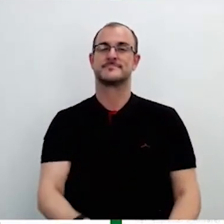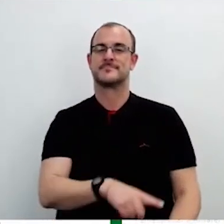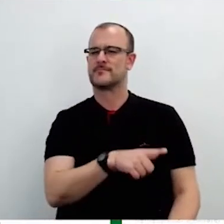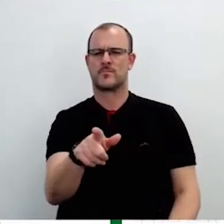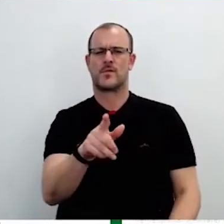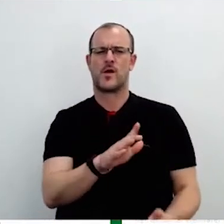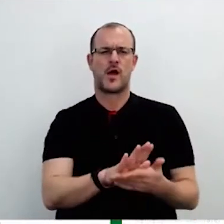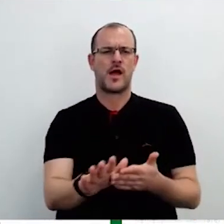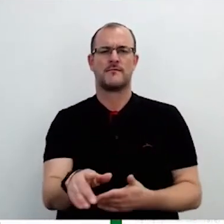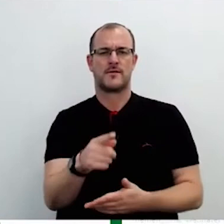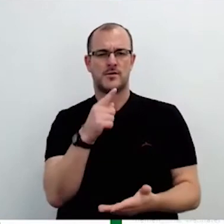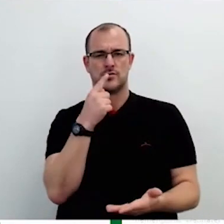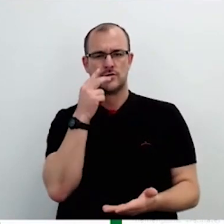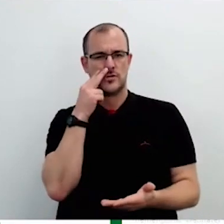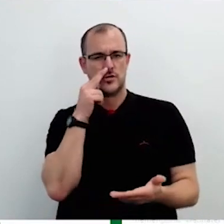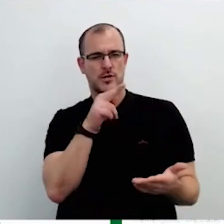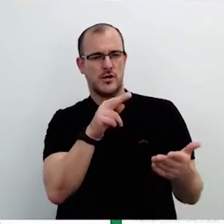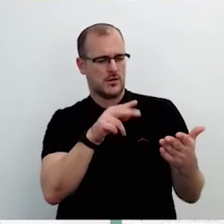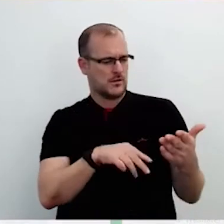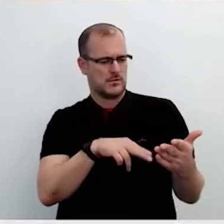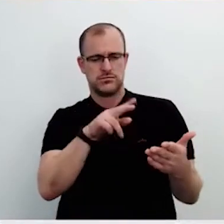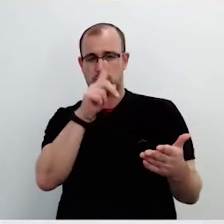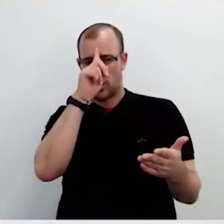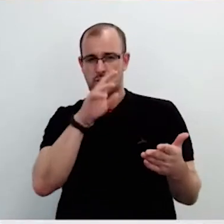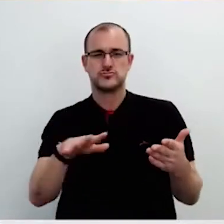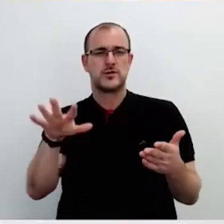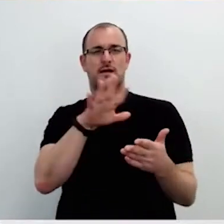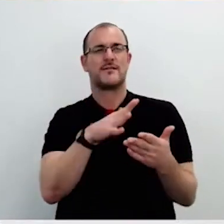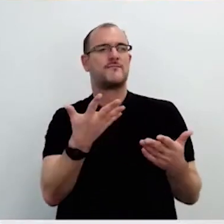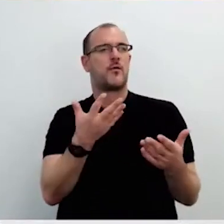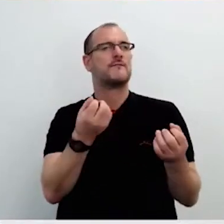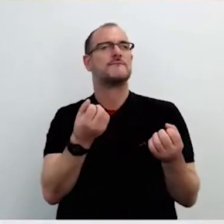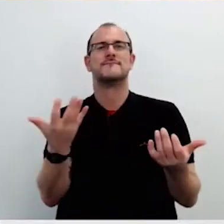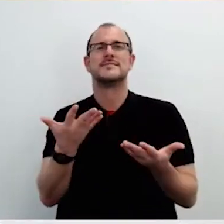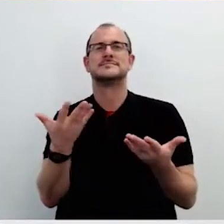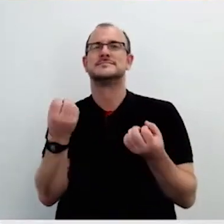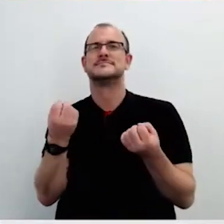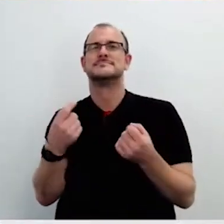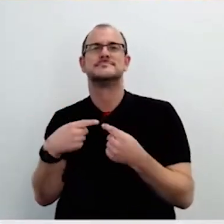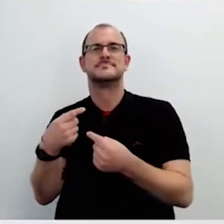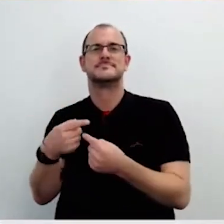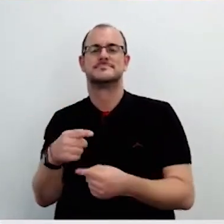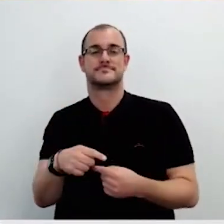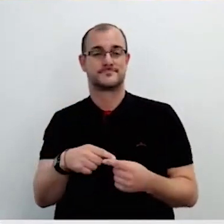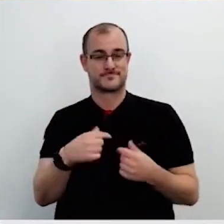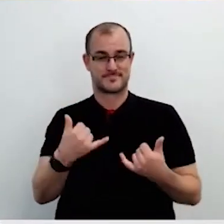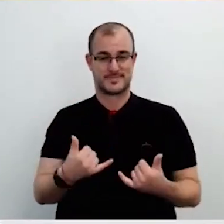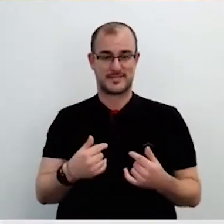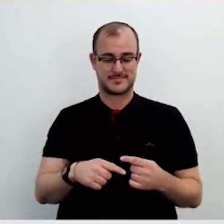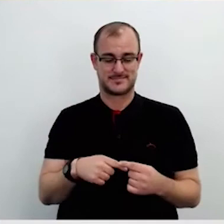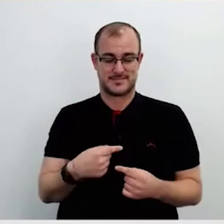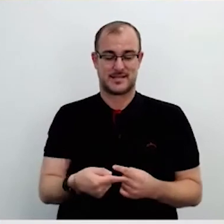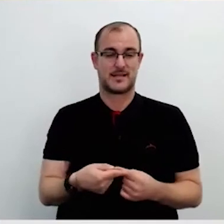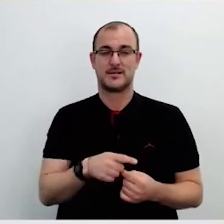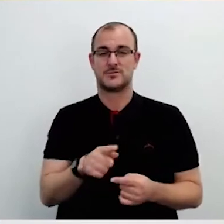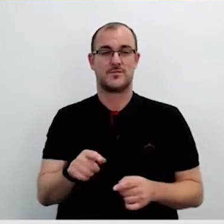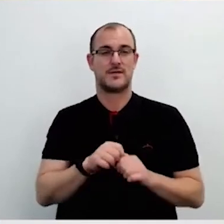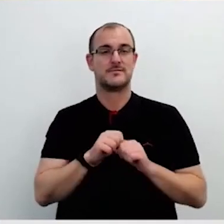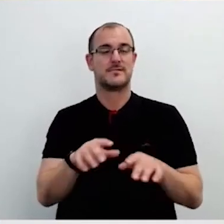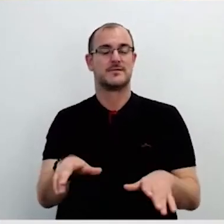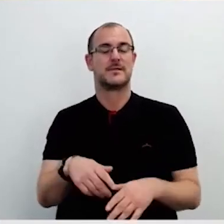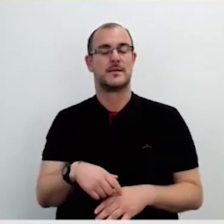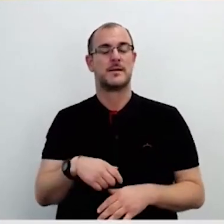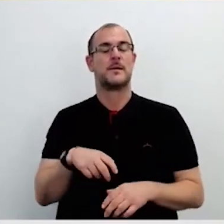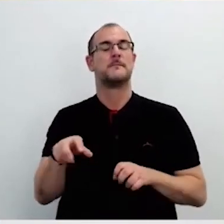einfach auch schauen, was heute in ganz Deutschland stattfindet. Direkt im Anschluss sendet außerdem